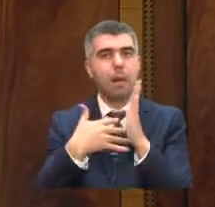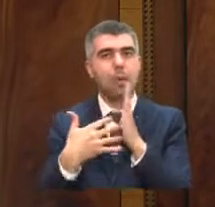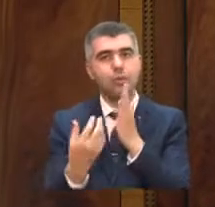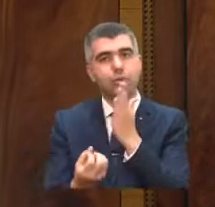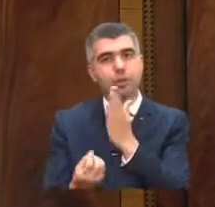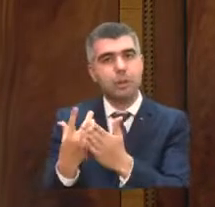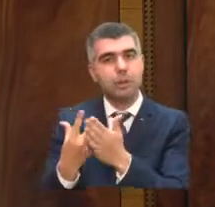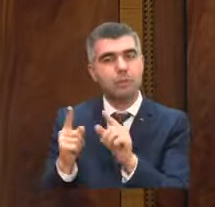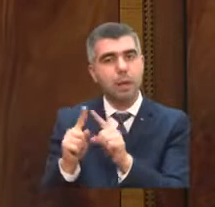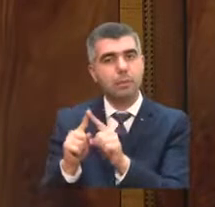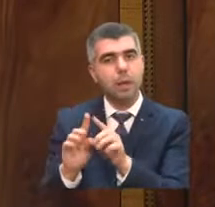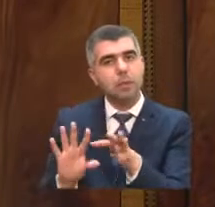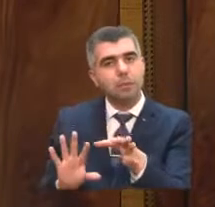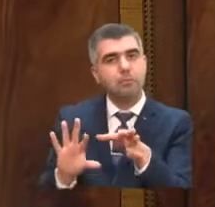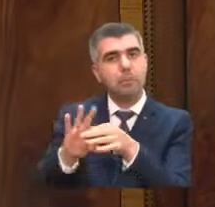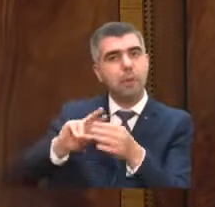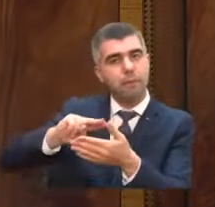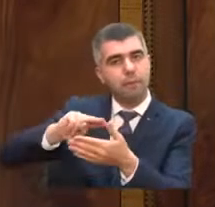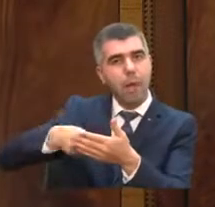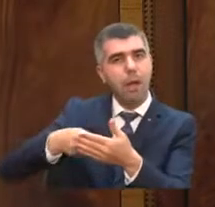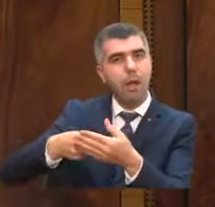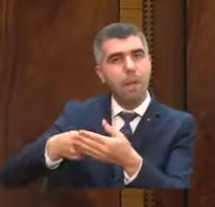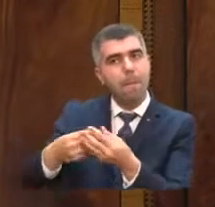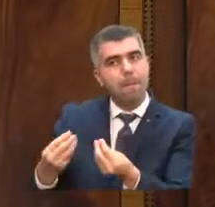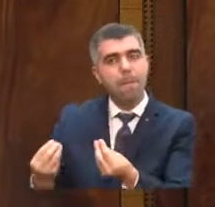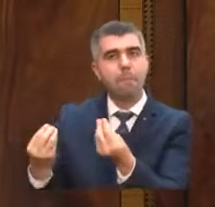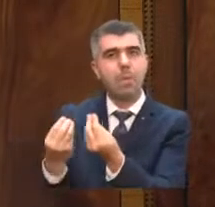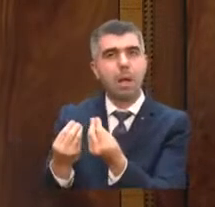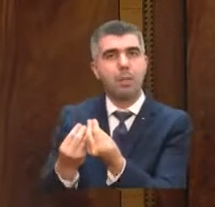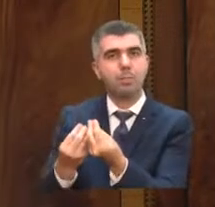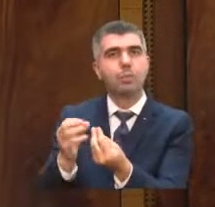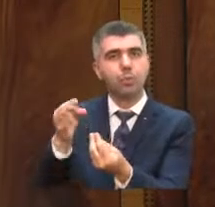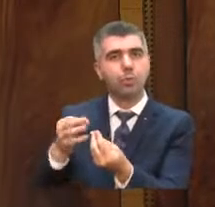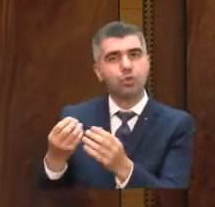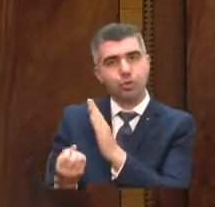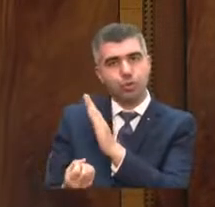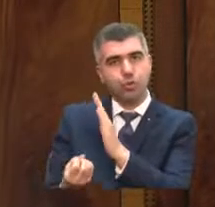بطبيعه الحال ان نوقع على هذه العقود اللي غيكون عندها التي ستحدث